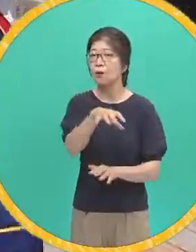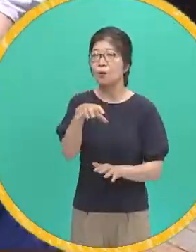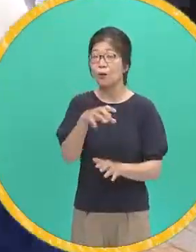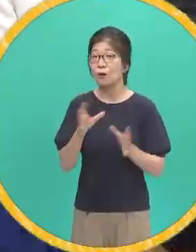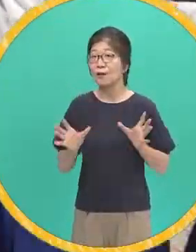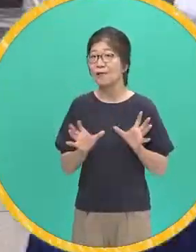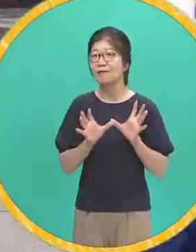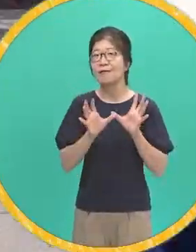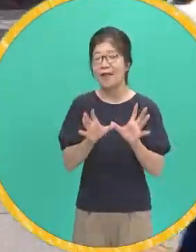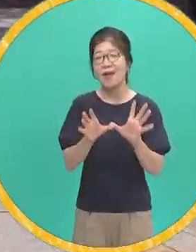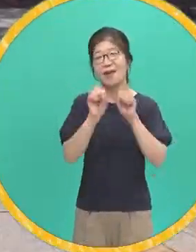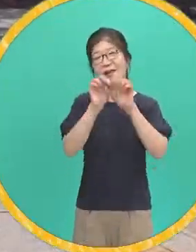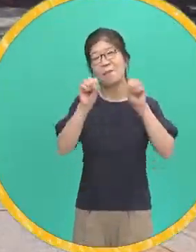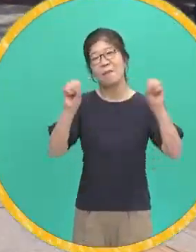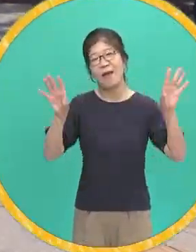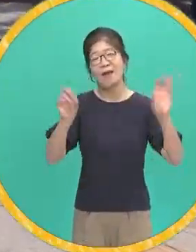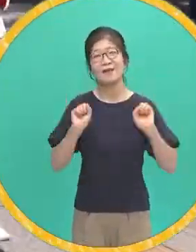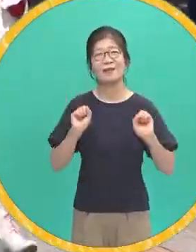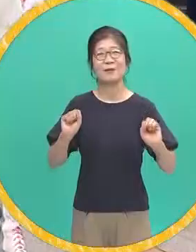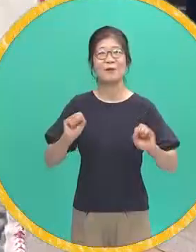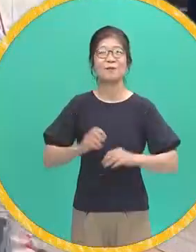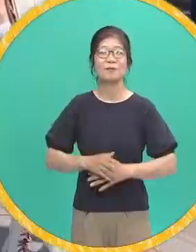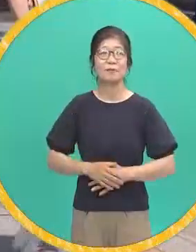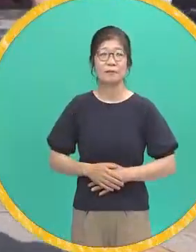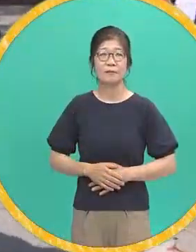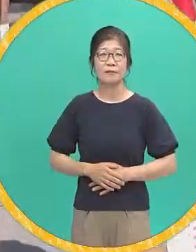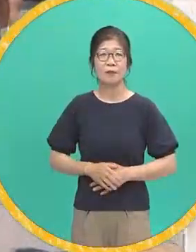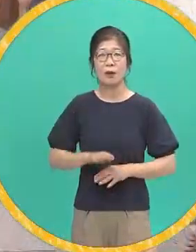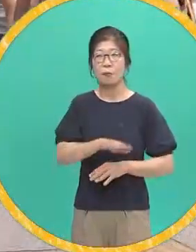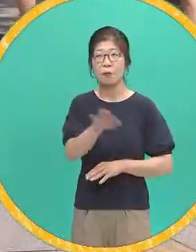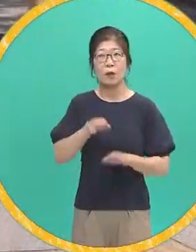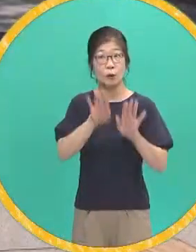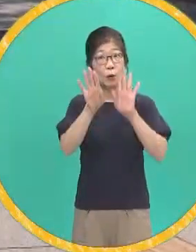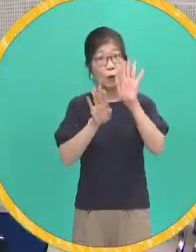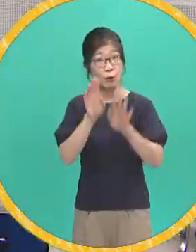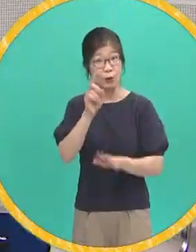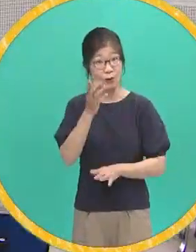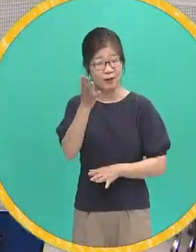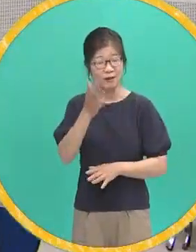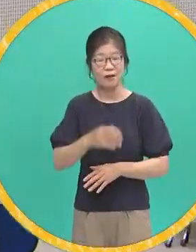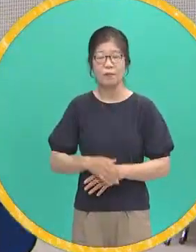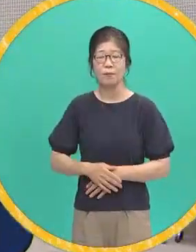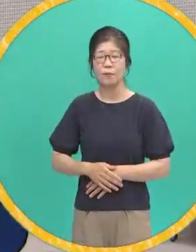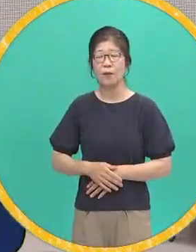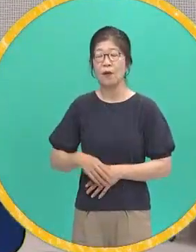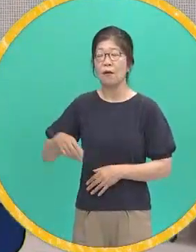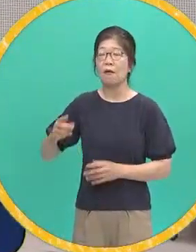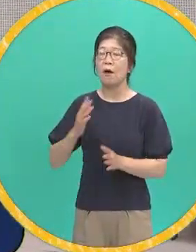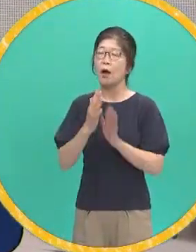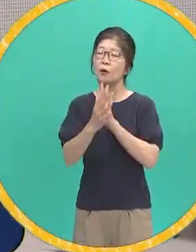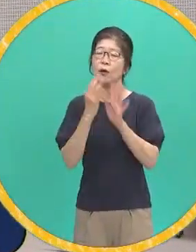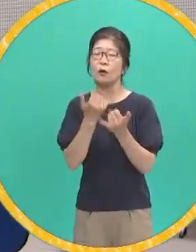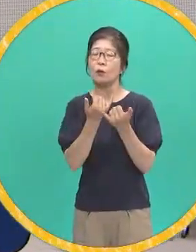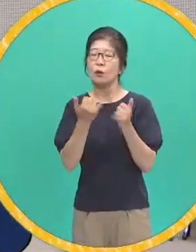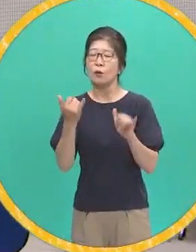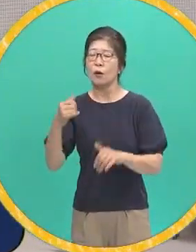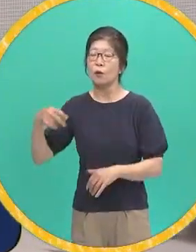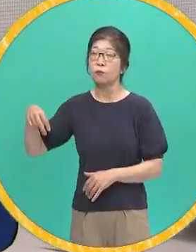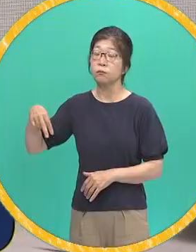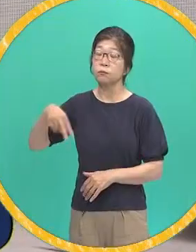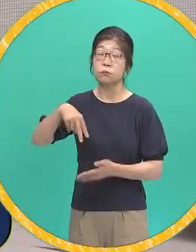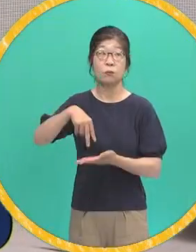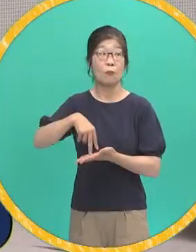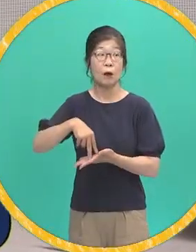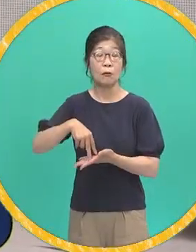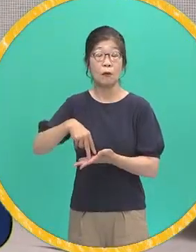東電演奏したりしております皆さんの反応っていかがですかまぁ取りすぎる皆さんが足を止めて